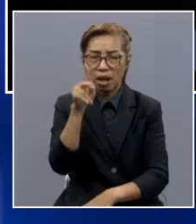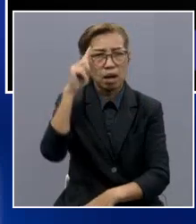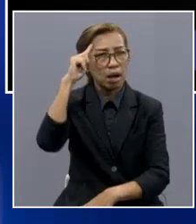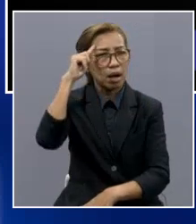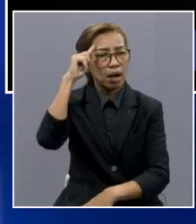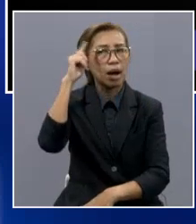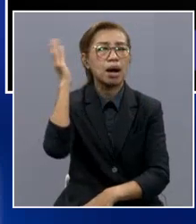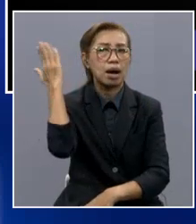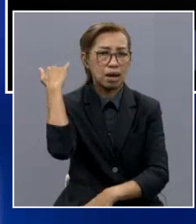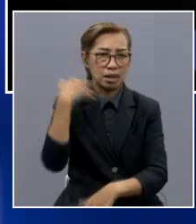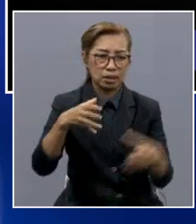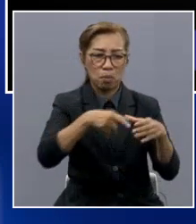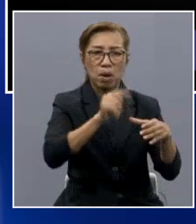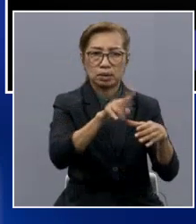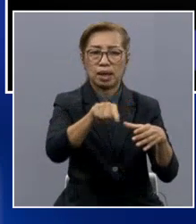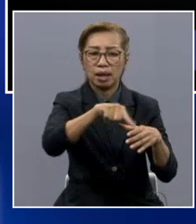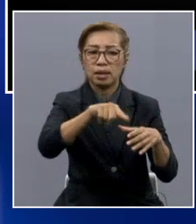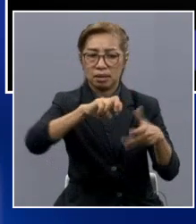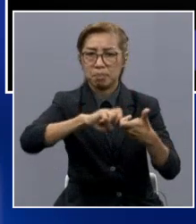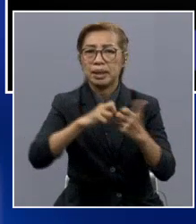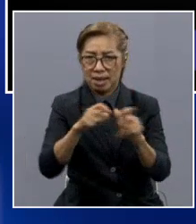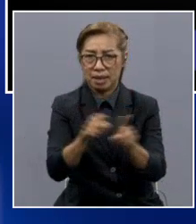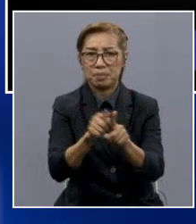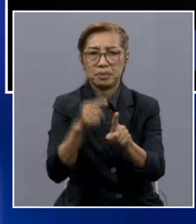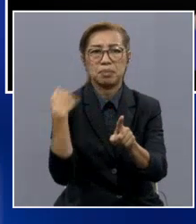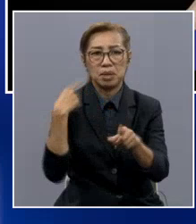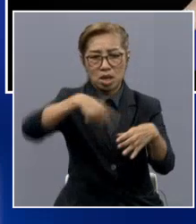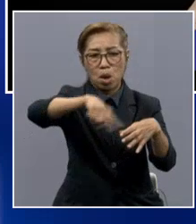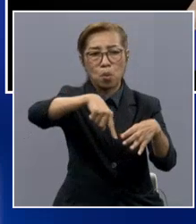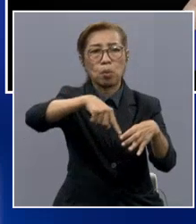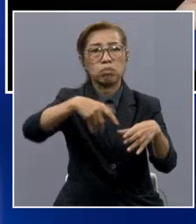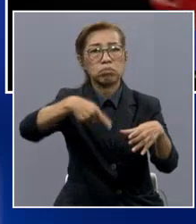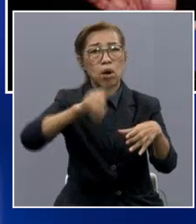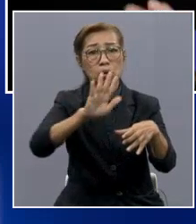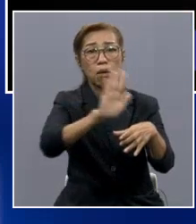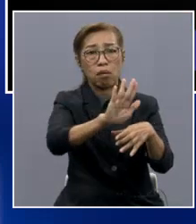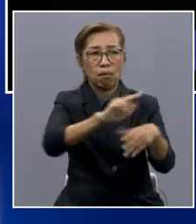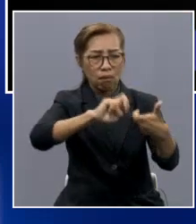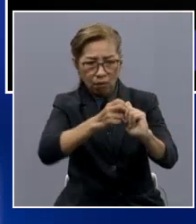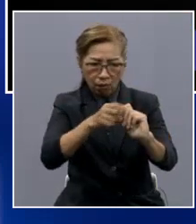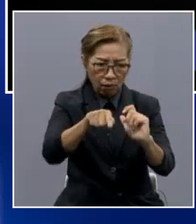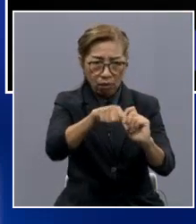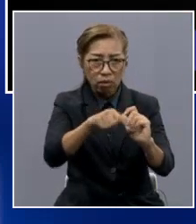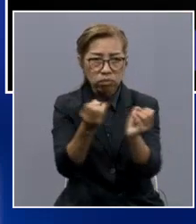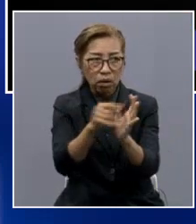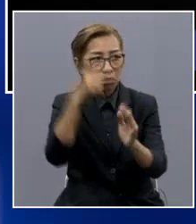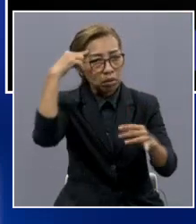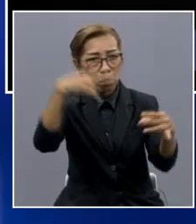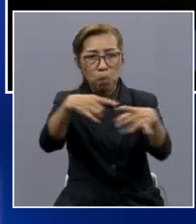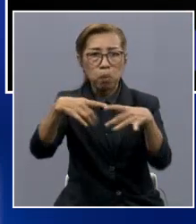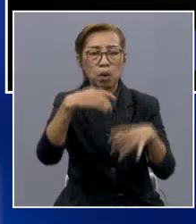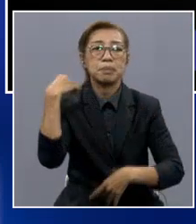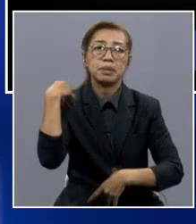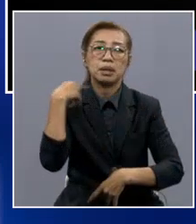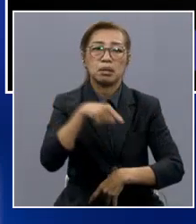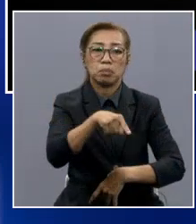ที่เกิดขึ้นภายในเพื่อไทยไม่ได้เพราะช่วงนี้เองก็มีปัญหาภายในของเขาเหมือนกันนะครับโดยเฉพาะอย่างยิ่งปัญหาความคิดที่ไม่ตรงกันระหว่าง